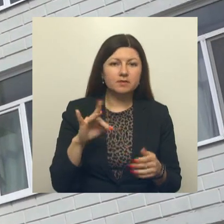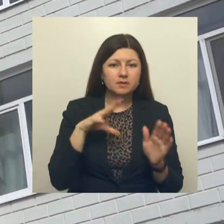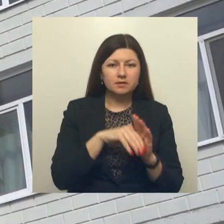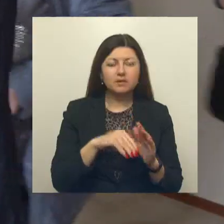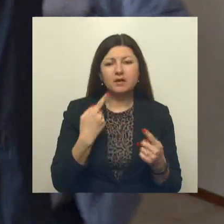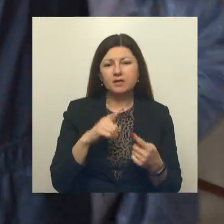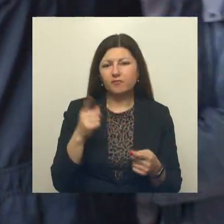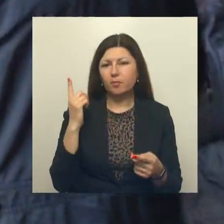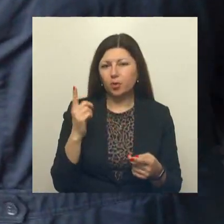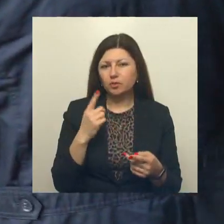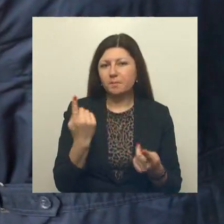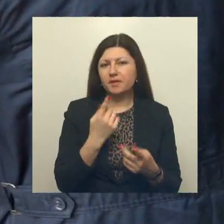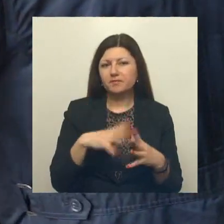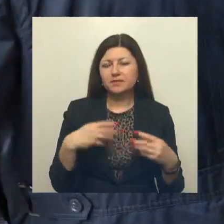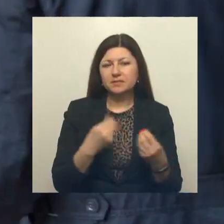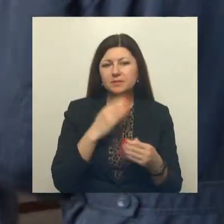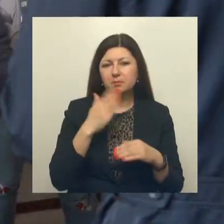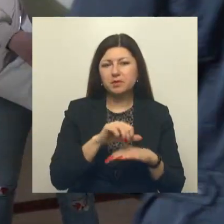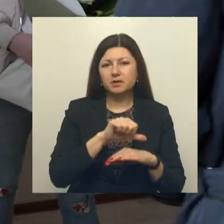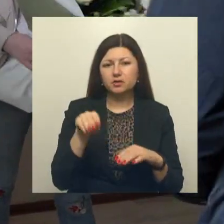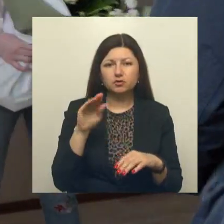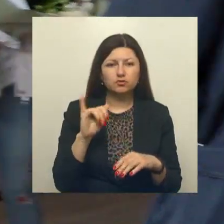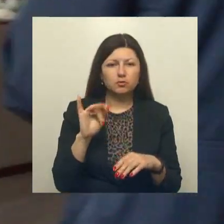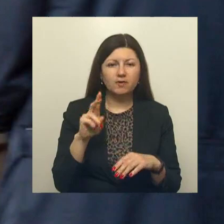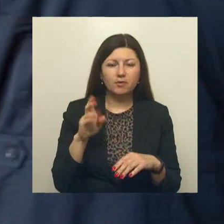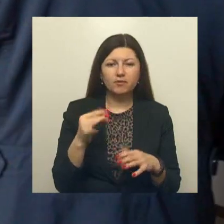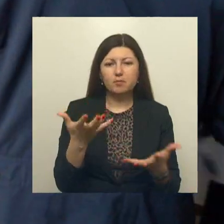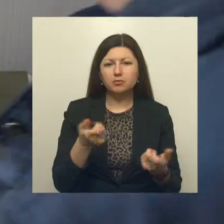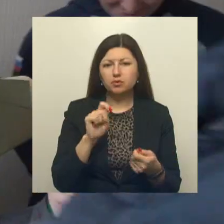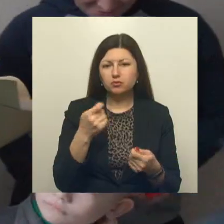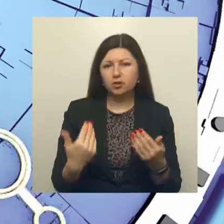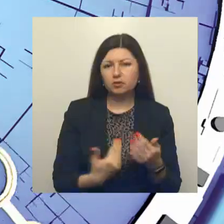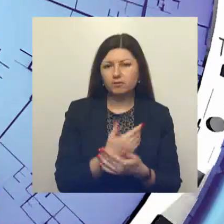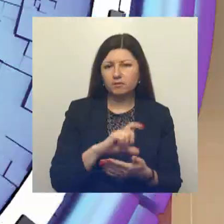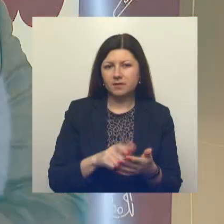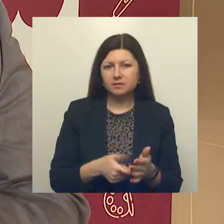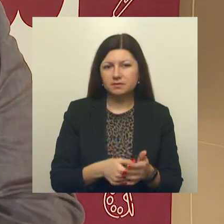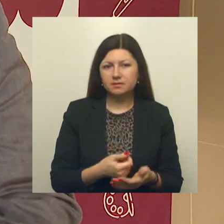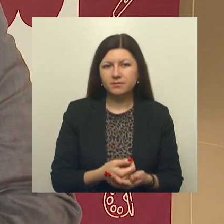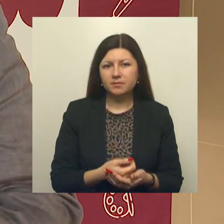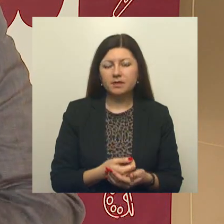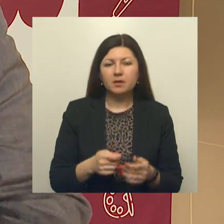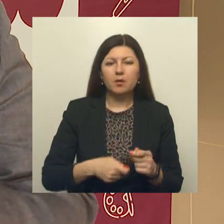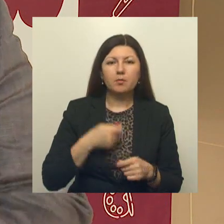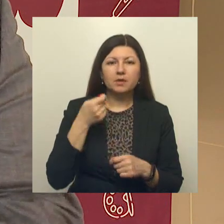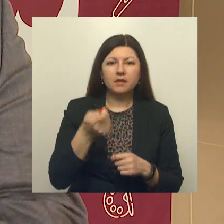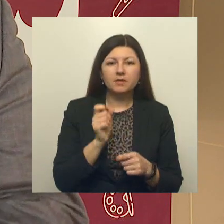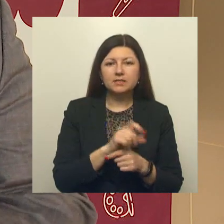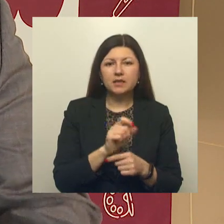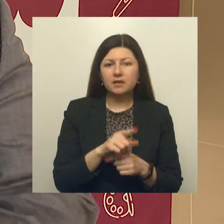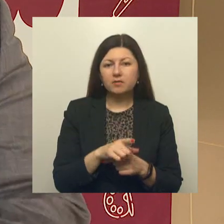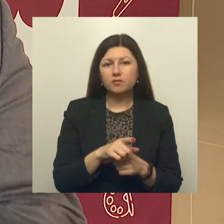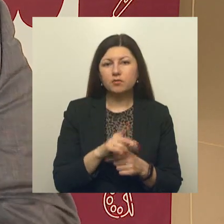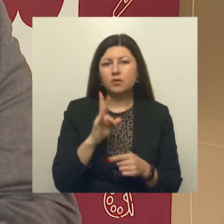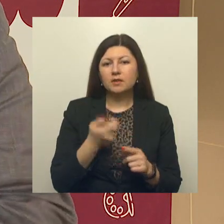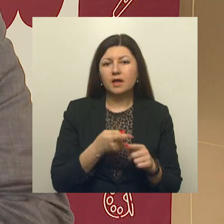прошлом. Первые семьи из приграничной Журавлевки получили ключи от новых квартир. Подавая заявку